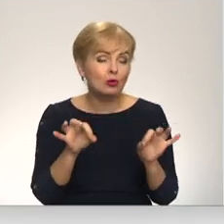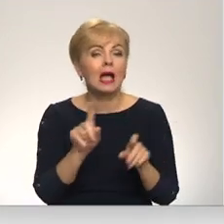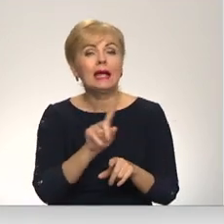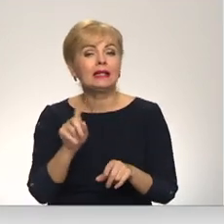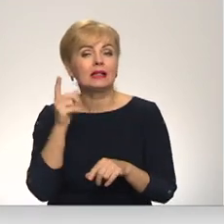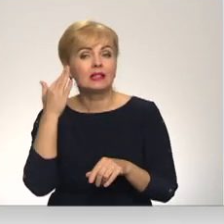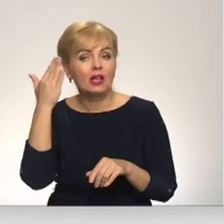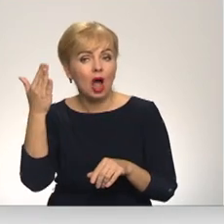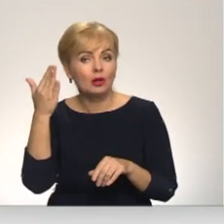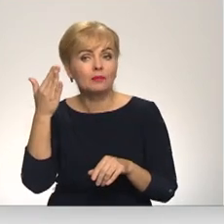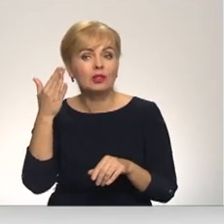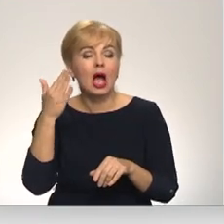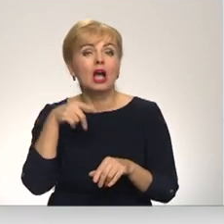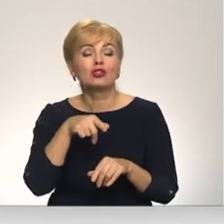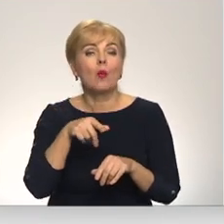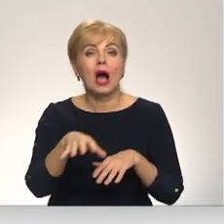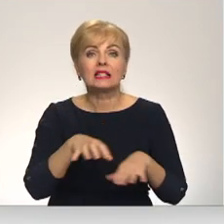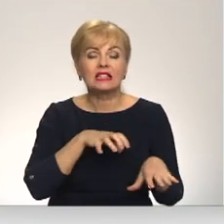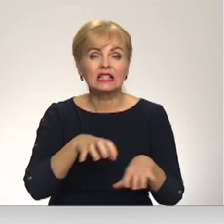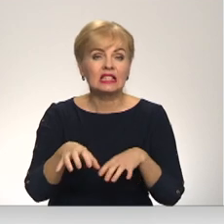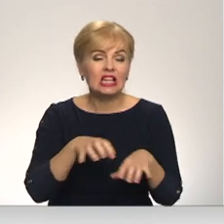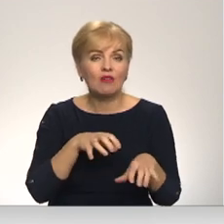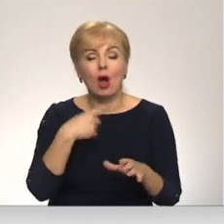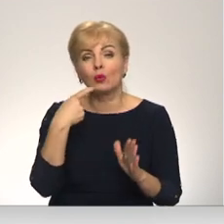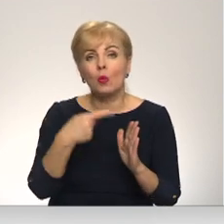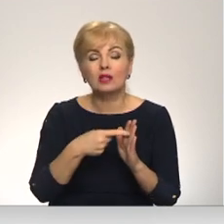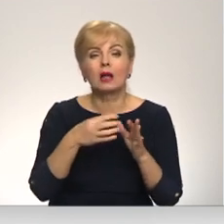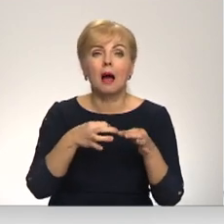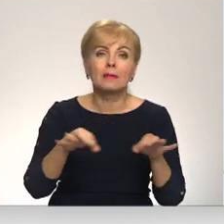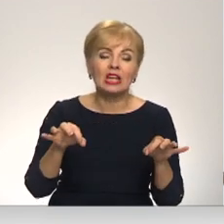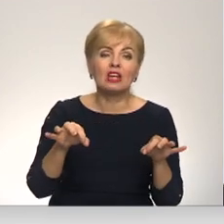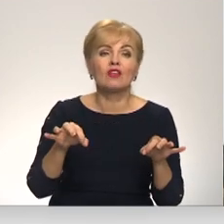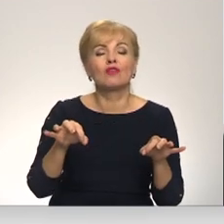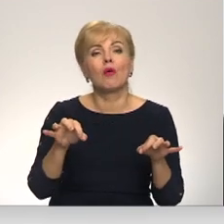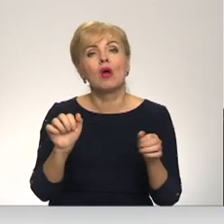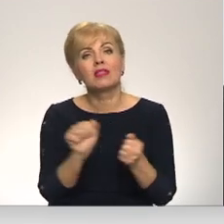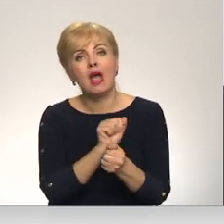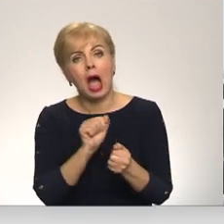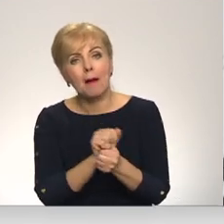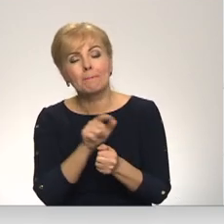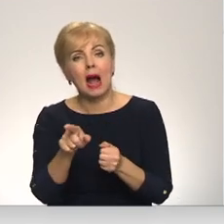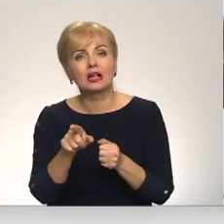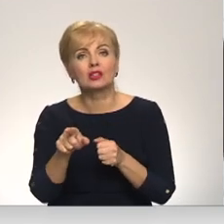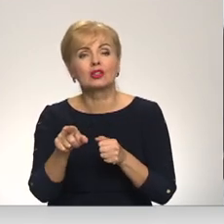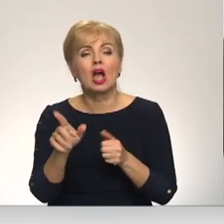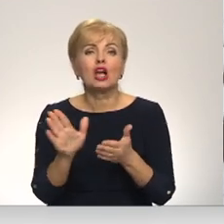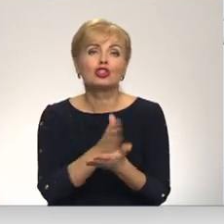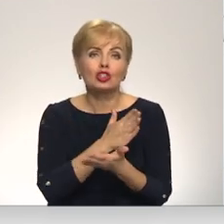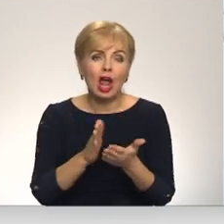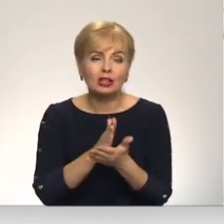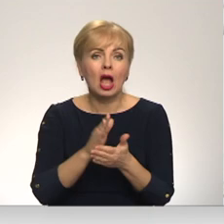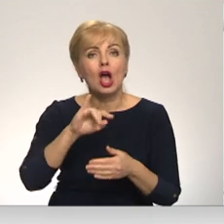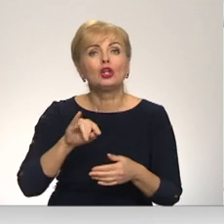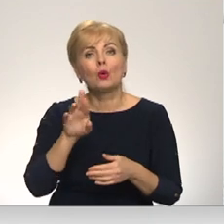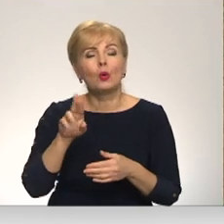cerība, kad iet uz to, kad šo dzīvnieku nosaka kā savvaļas sugu. Savukārt saimniecībā jungas ir cits redzējums. Reizē